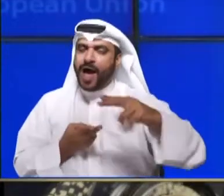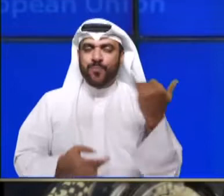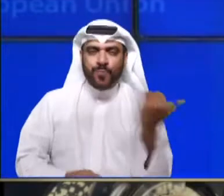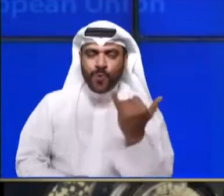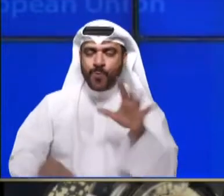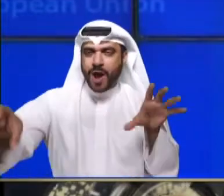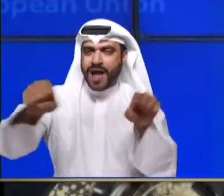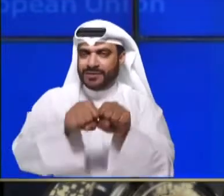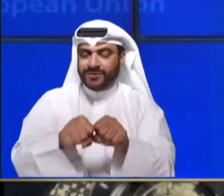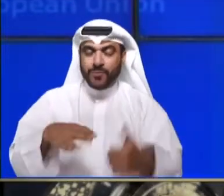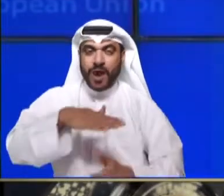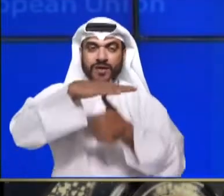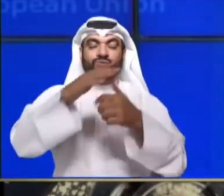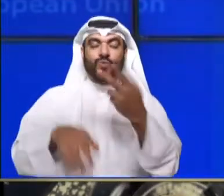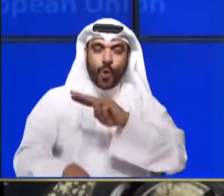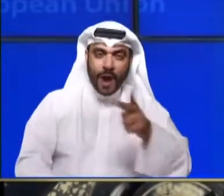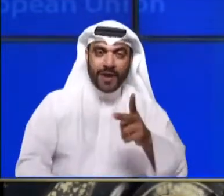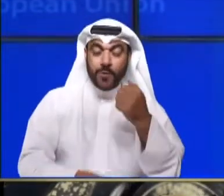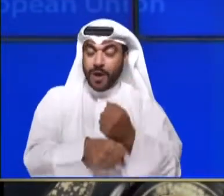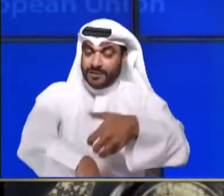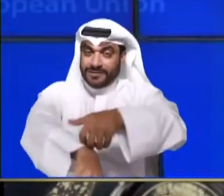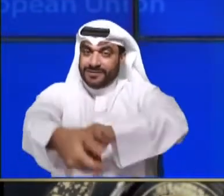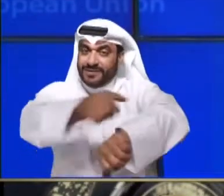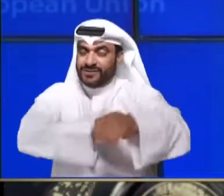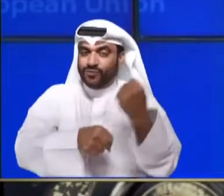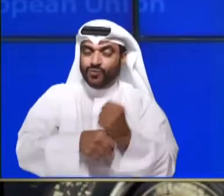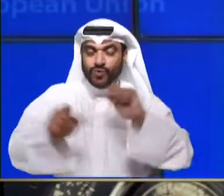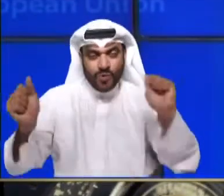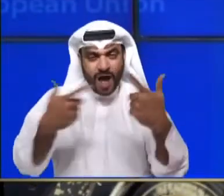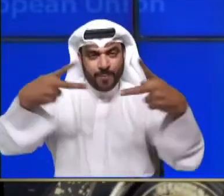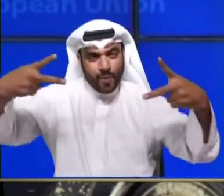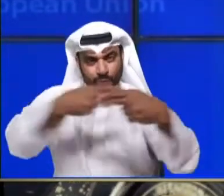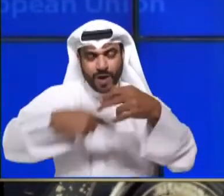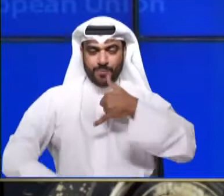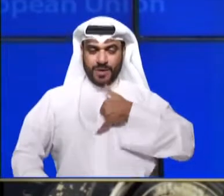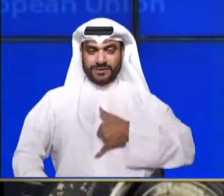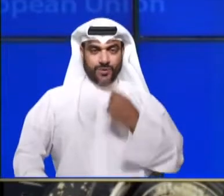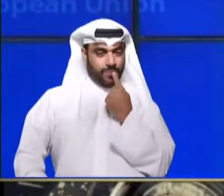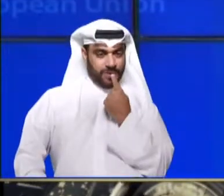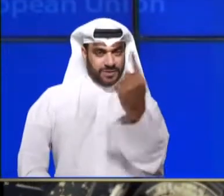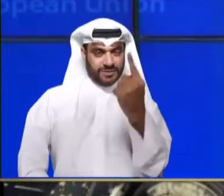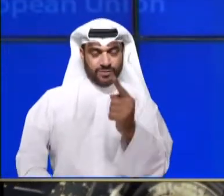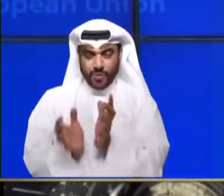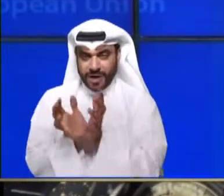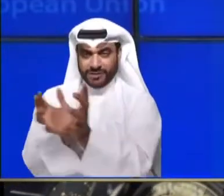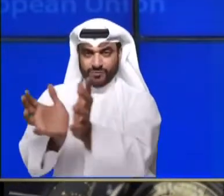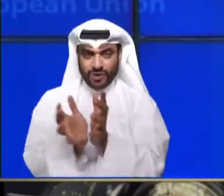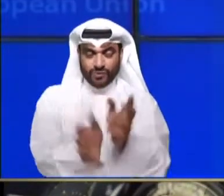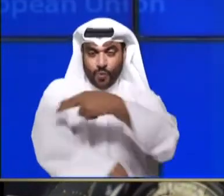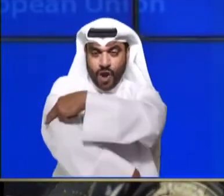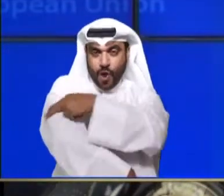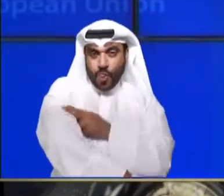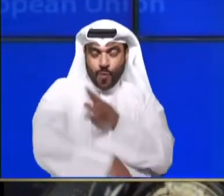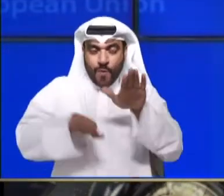على أعلى مستوى وجهودها المبذولة لإنهاء الحرب في اليمن والتزامها بالتعددية كعضو غير دائم